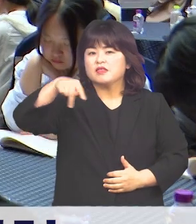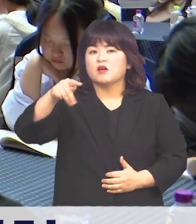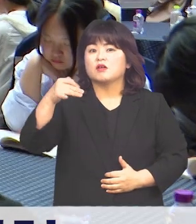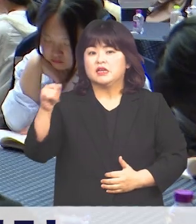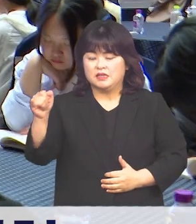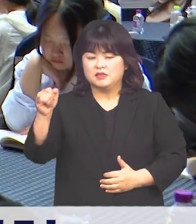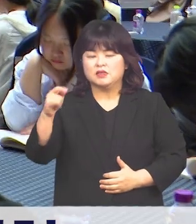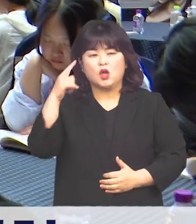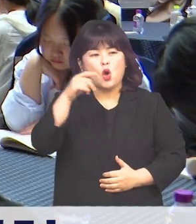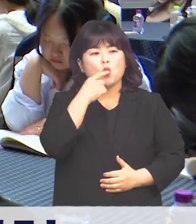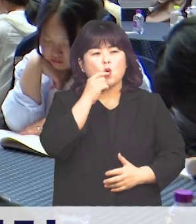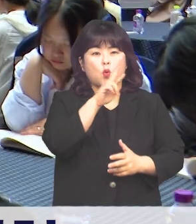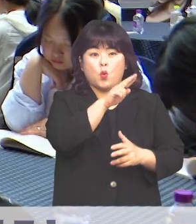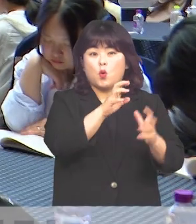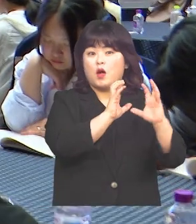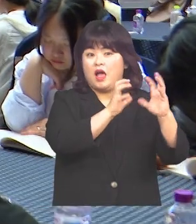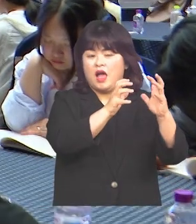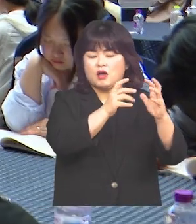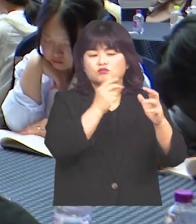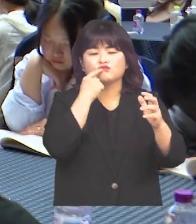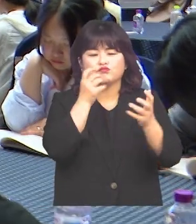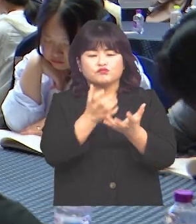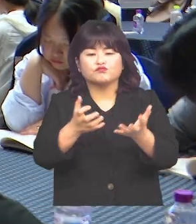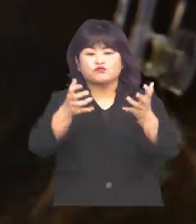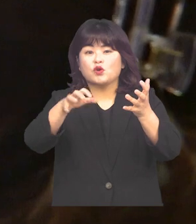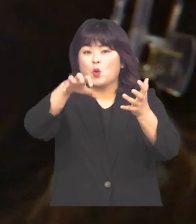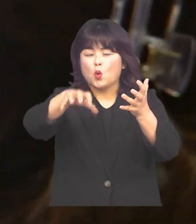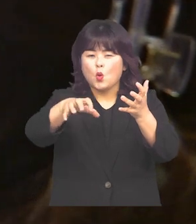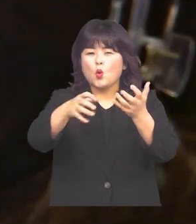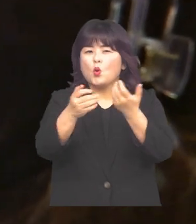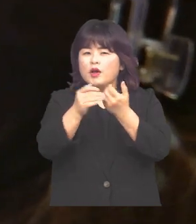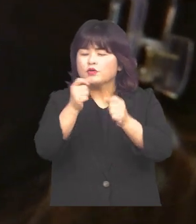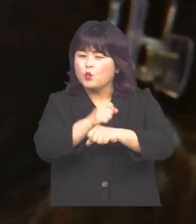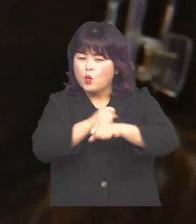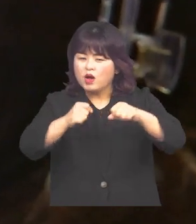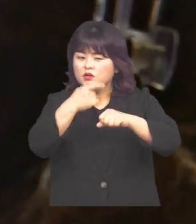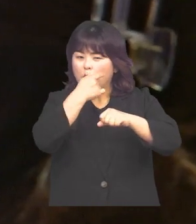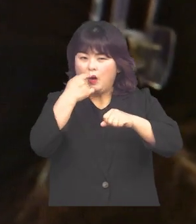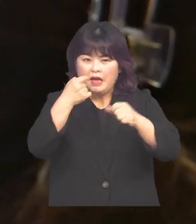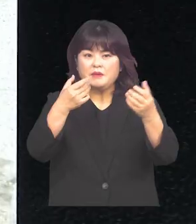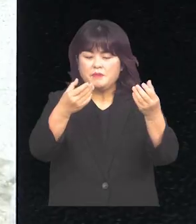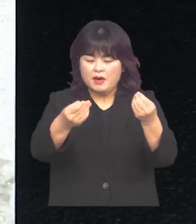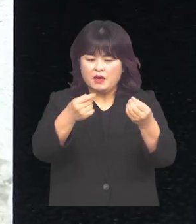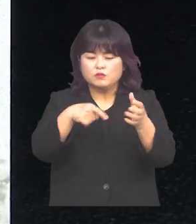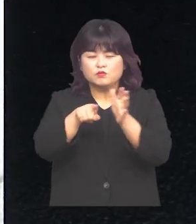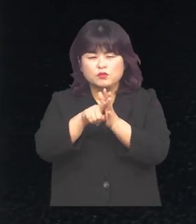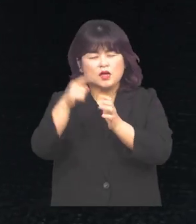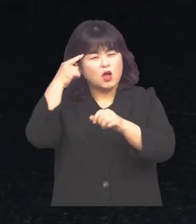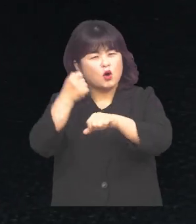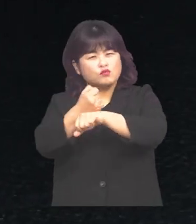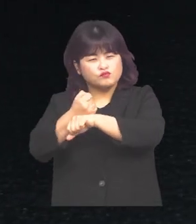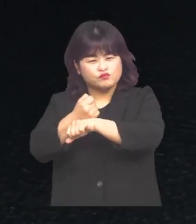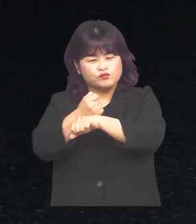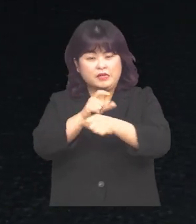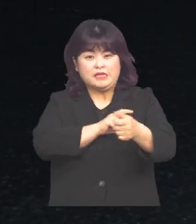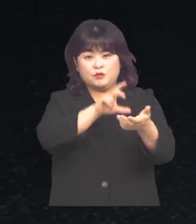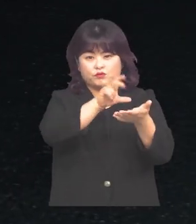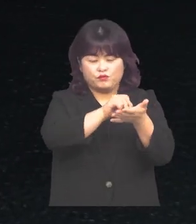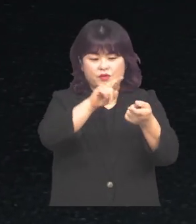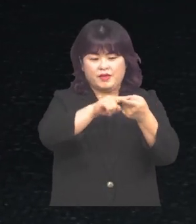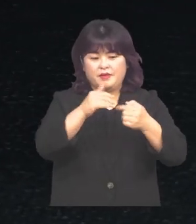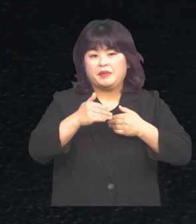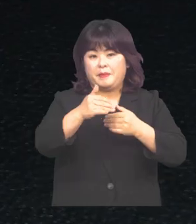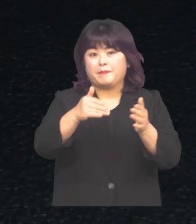학술대회를 개최했습니다. 학술대회는 용인 서리요장의 확장 발굴을 통해 본 고려도자 연구사의 쟁점을